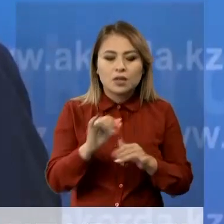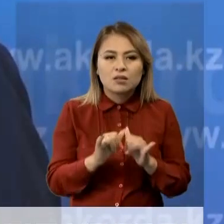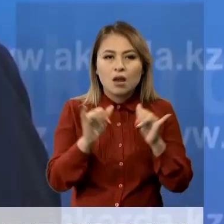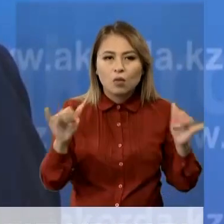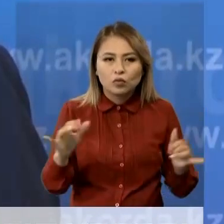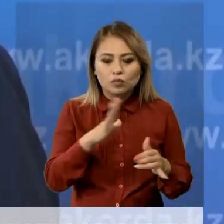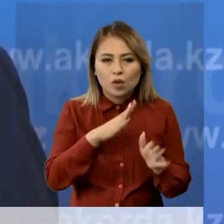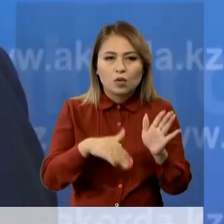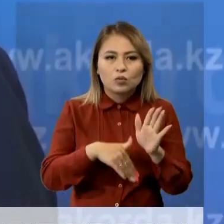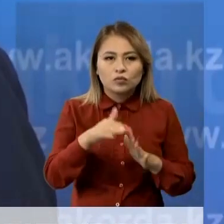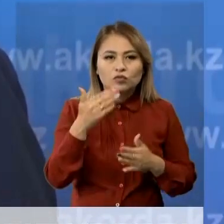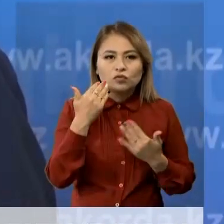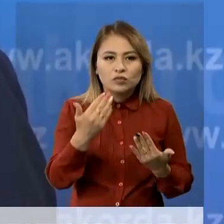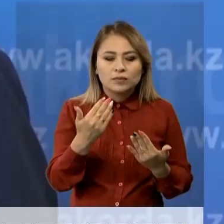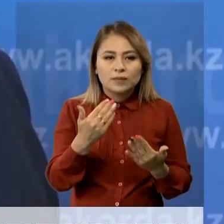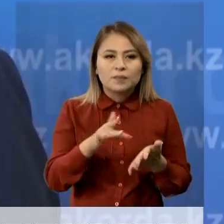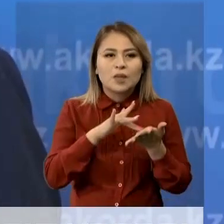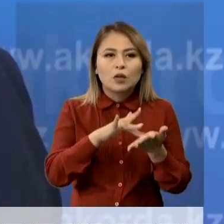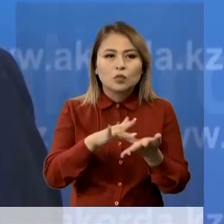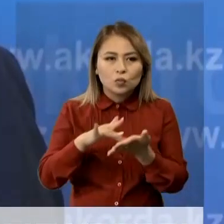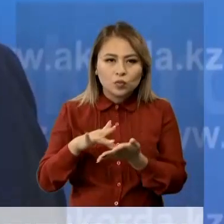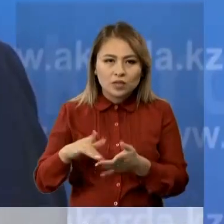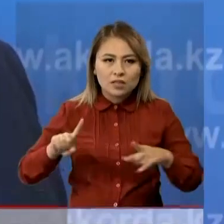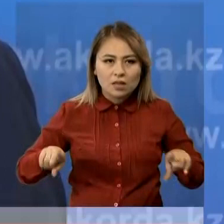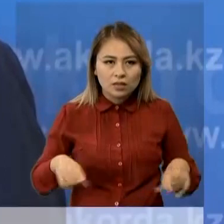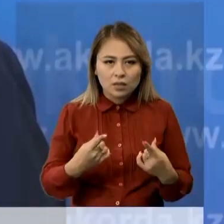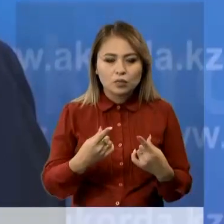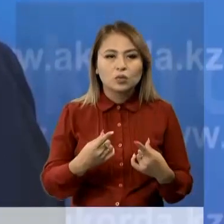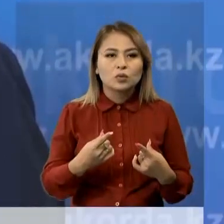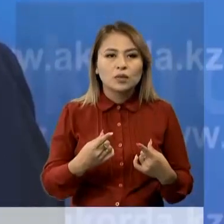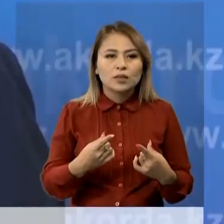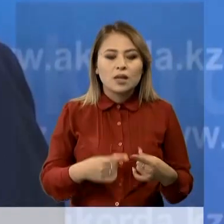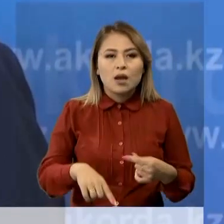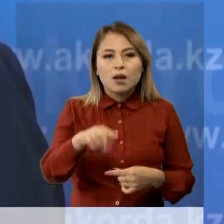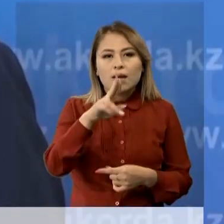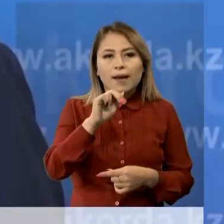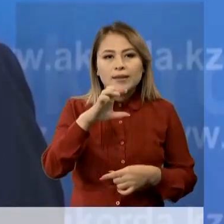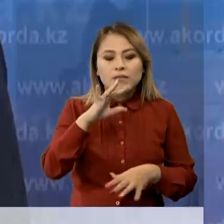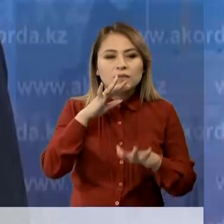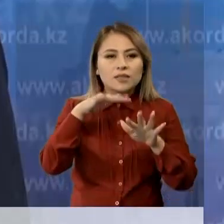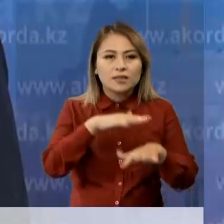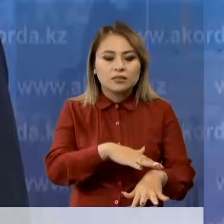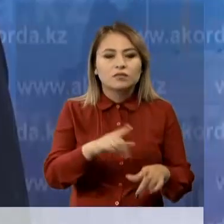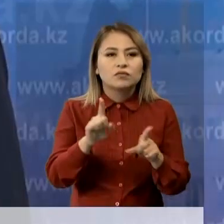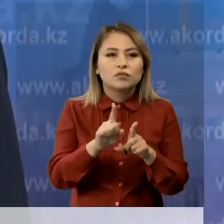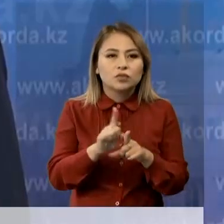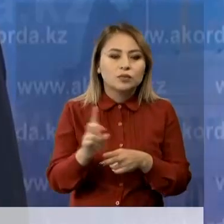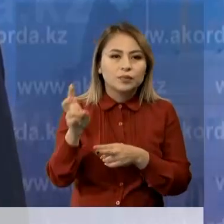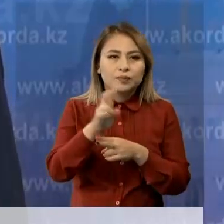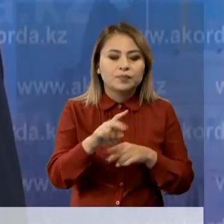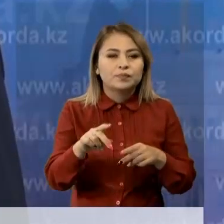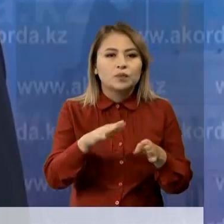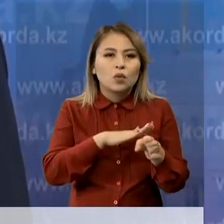дамуының басымды бағыттарының бірі бұл туризм саласын дамыту. Бұған Каспий теңіз жағасындағы теңізге келіп, теңізге